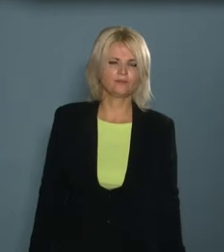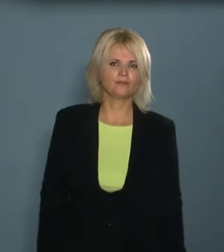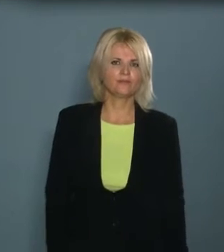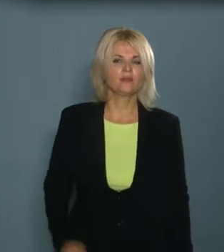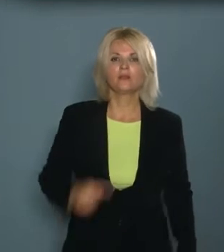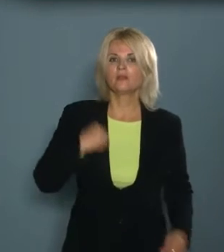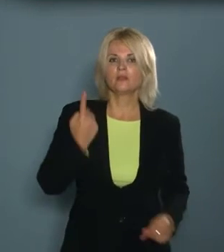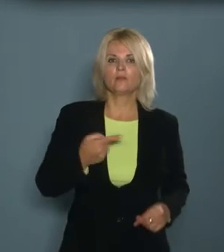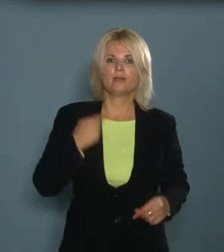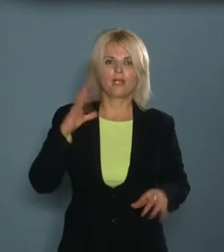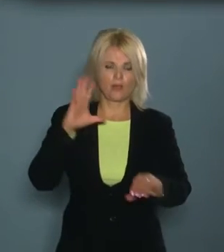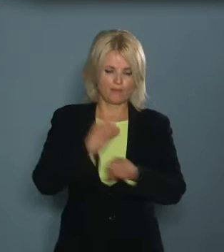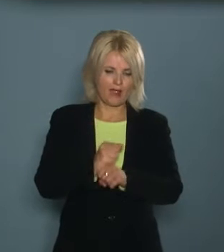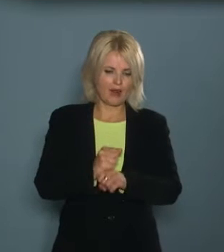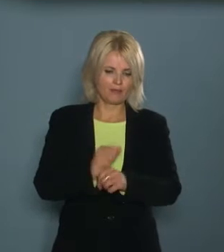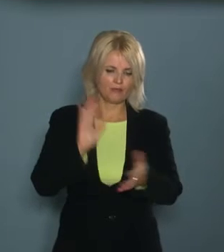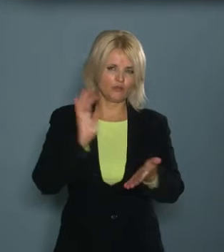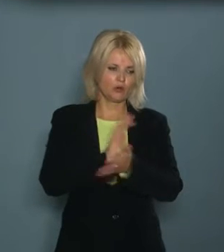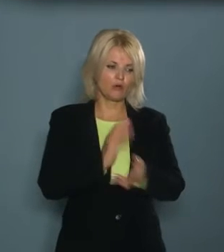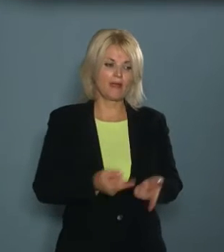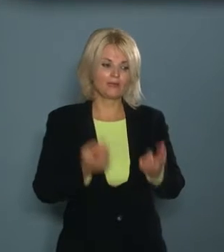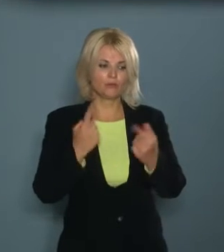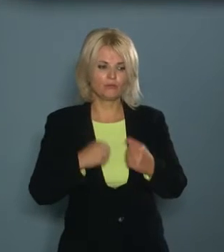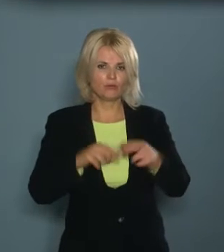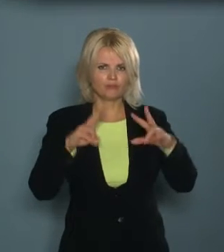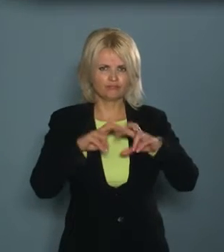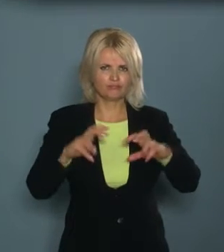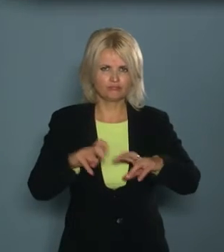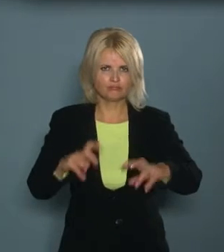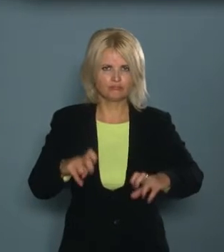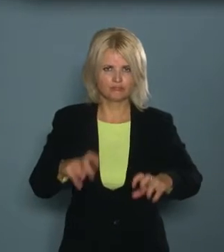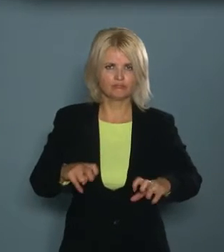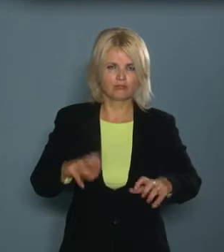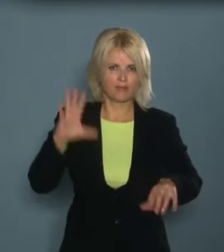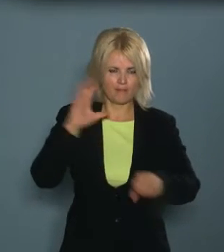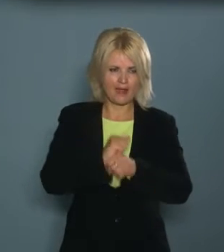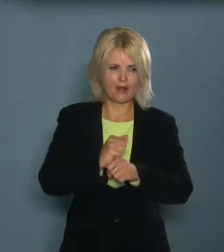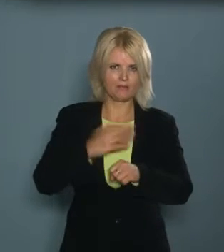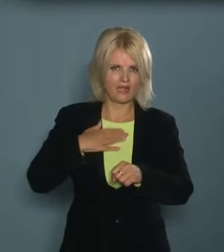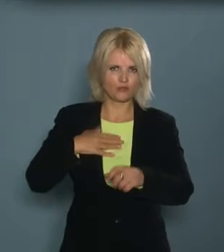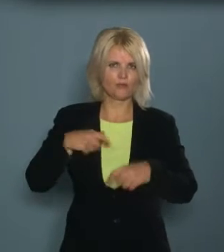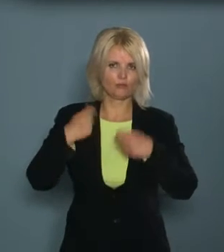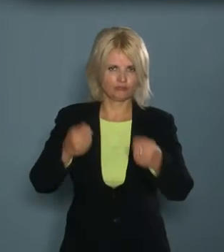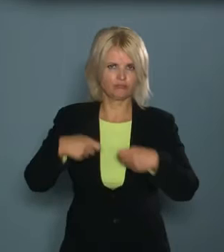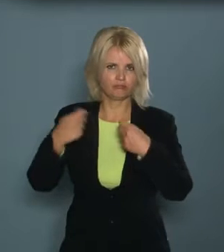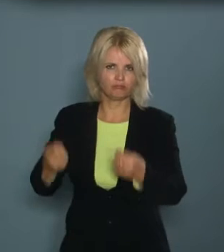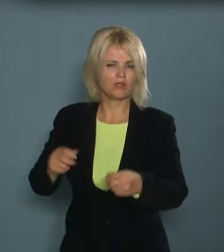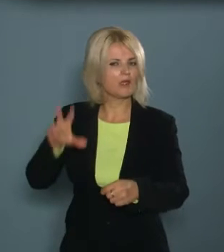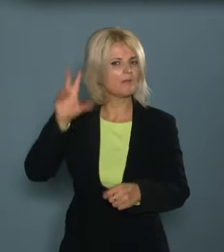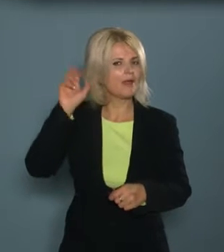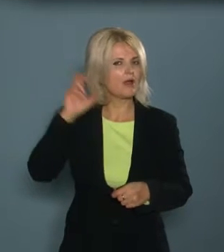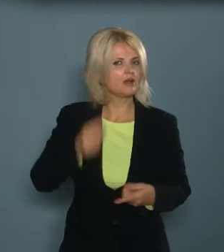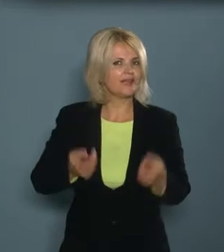különböző megállapításainkat, amiket a dokumentumokból fel tudtunk tárni, azokat megtettük. A